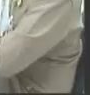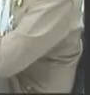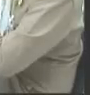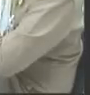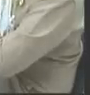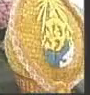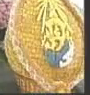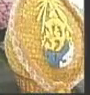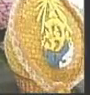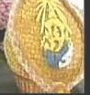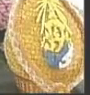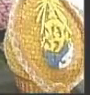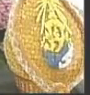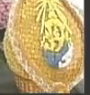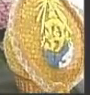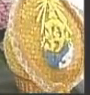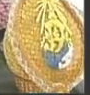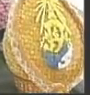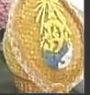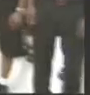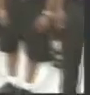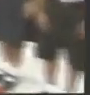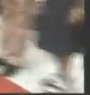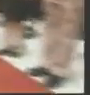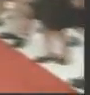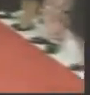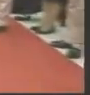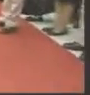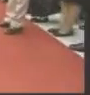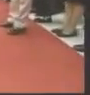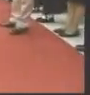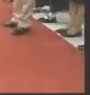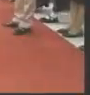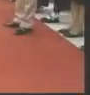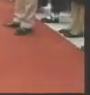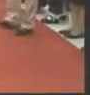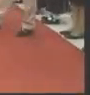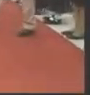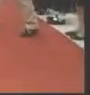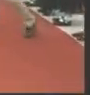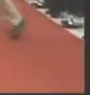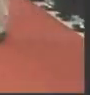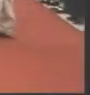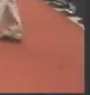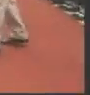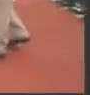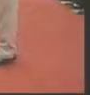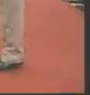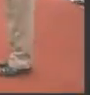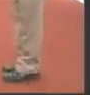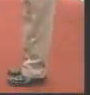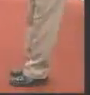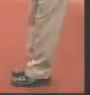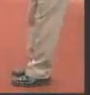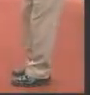2รักษาพระองค์จังหวัดปราจีนบุรีเทศบาลตำบลหน้าพระรานอำเภอเฉลิมพระเกียรติจังหวัดสระบุรีคณะลูกเสือเนตรนารีและยุวกาชาติโร